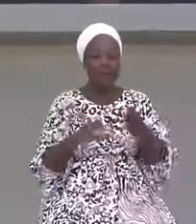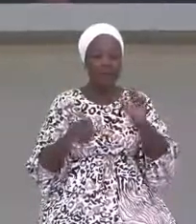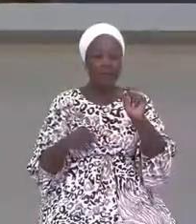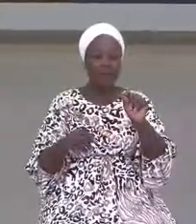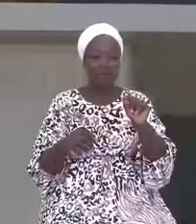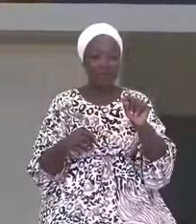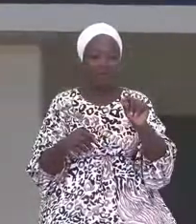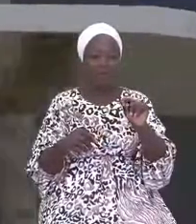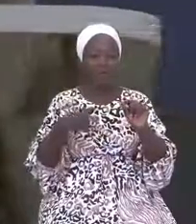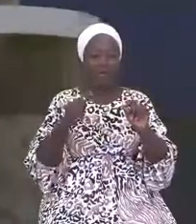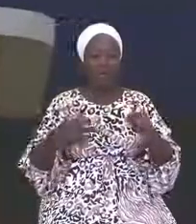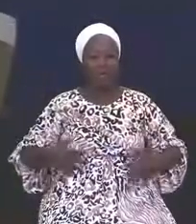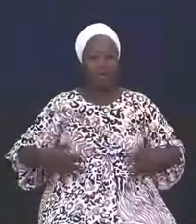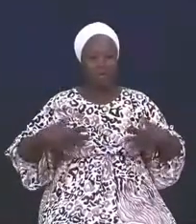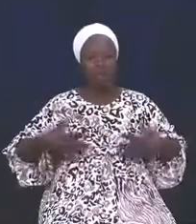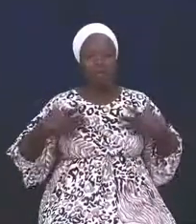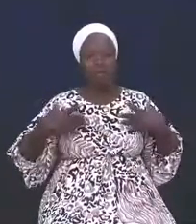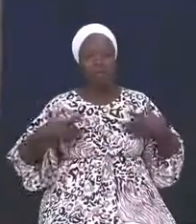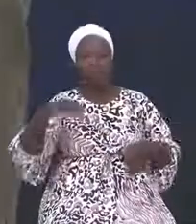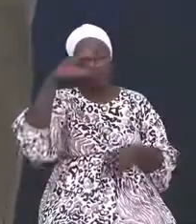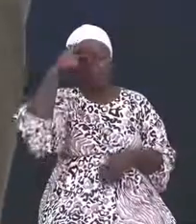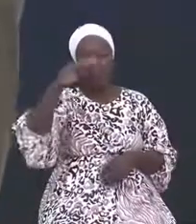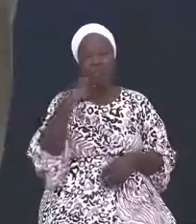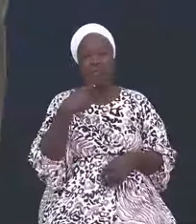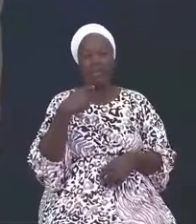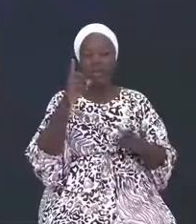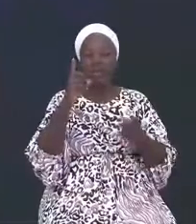Verset 20. Le jeune homme lui dit,